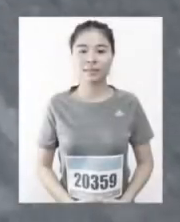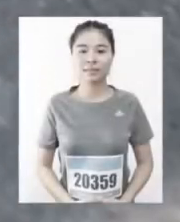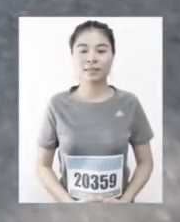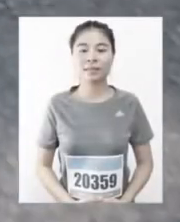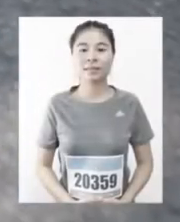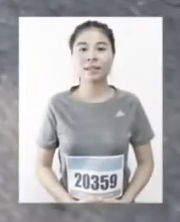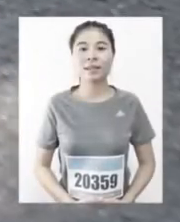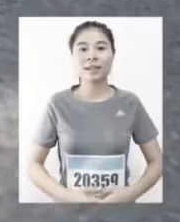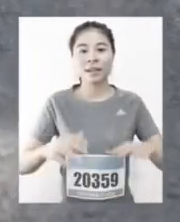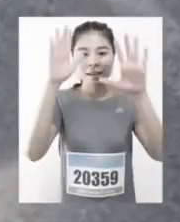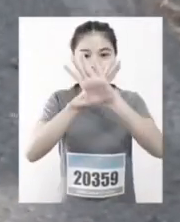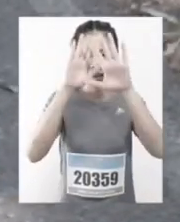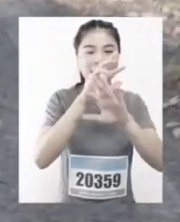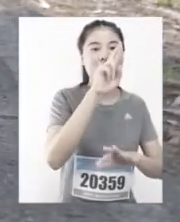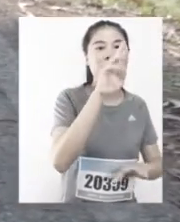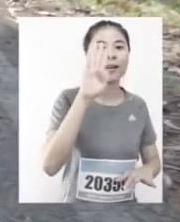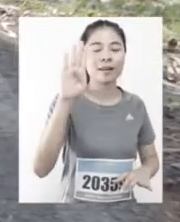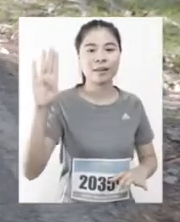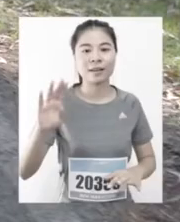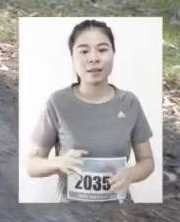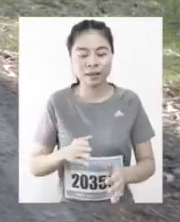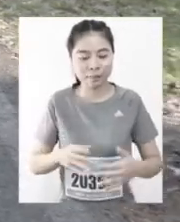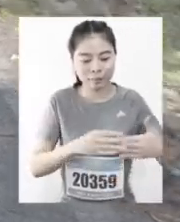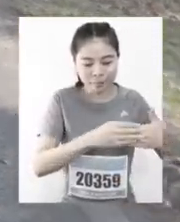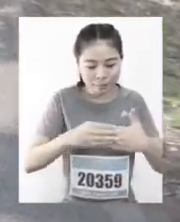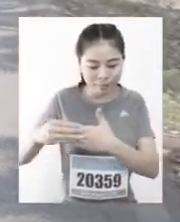เป็นเหมือน GPS ที่ช่วยบอกทาง